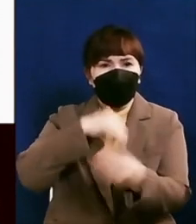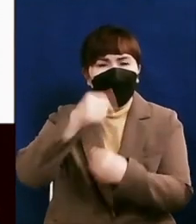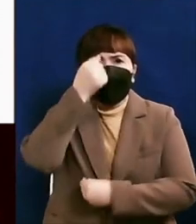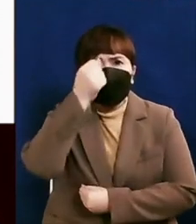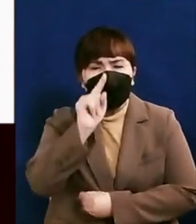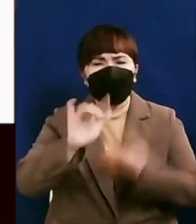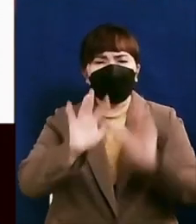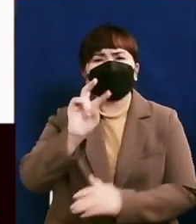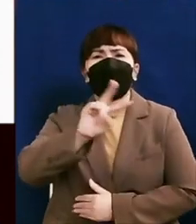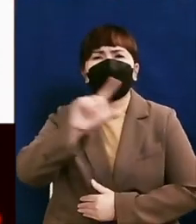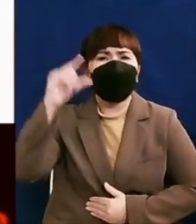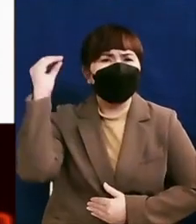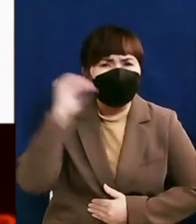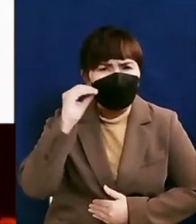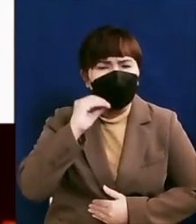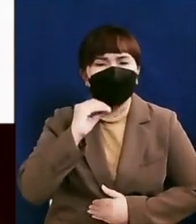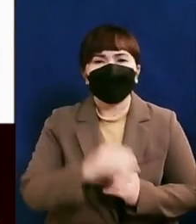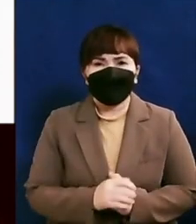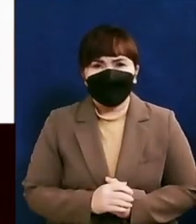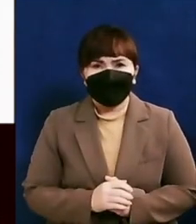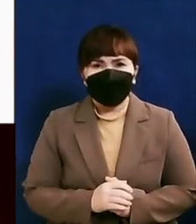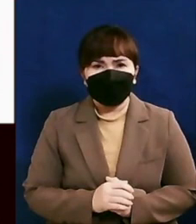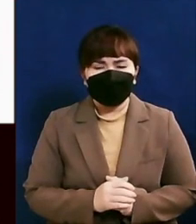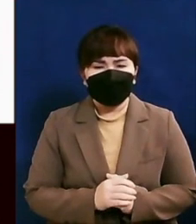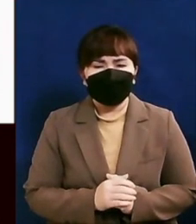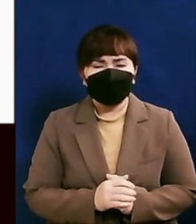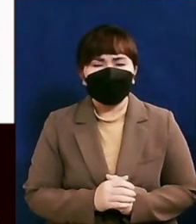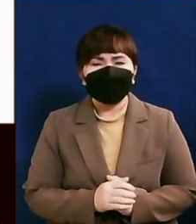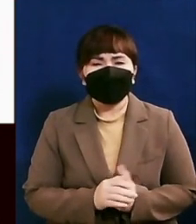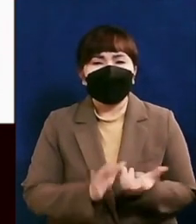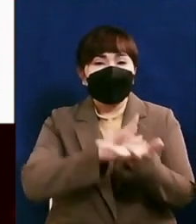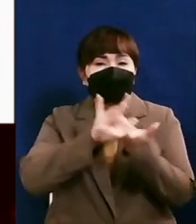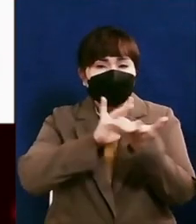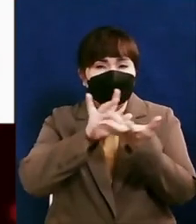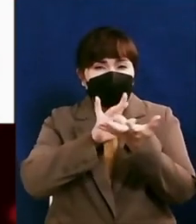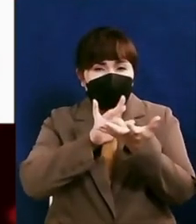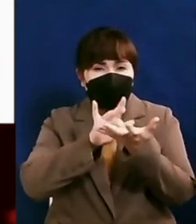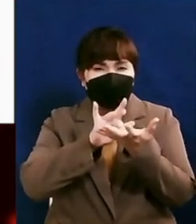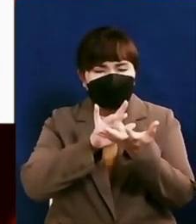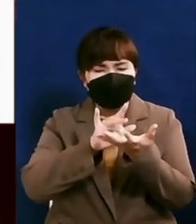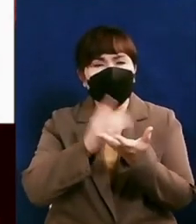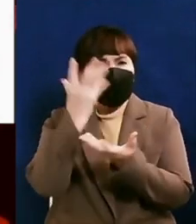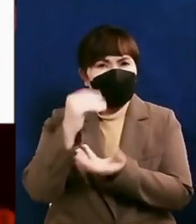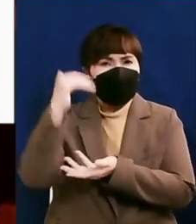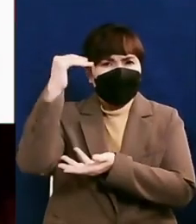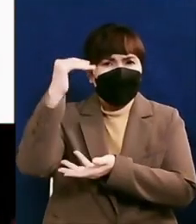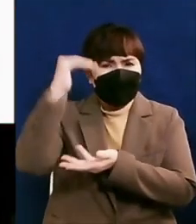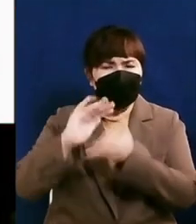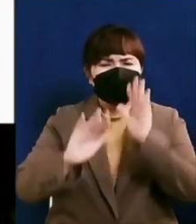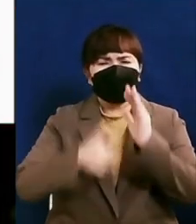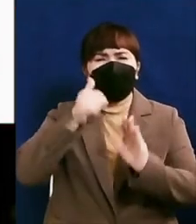ประมาณ2ล้านเม็ดนะครับเพราะนั้นอัตราการที่จะใช้ยาของเราเนี่ยตกอยู่ประมาณสามารถที่จะใช้ได้10วัน